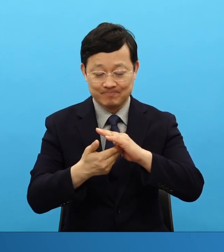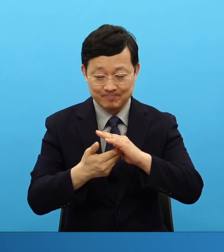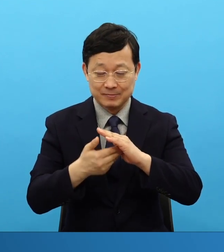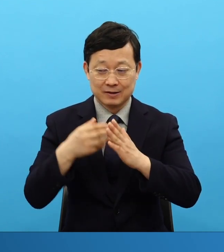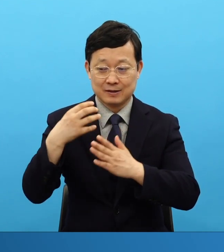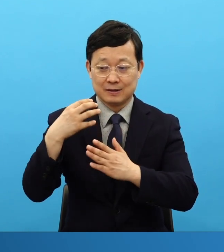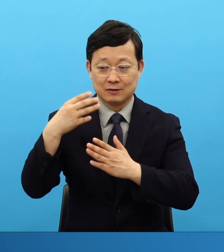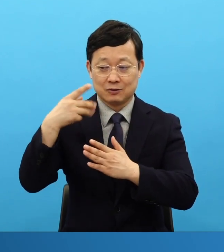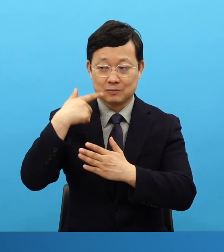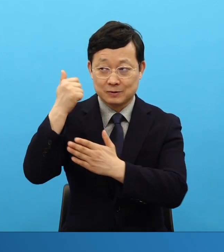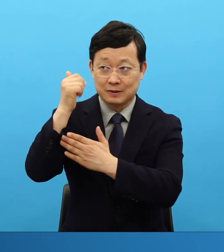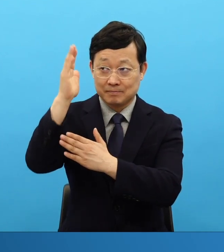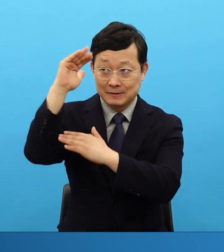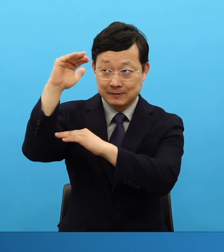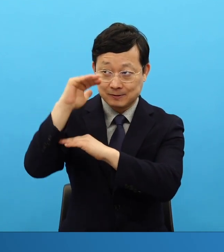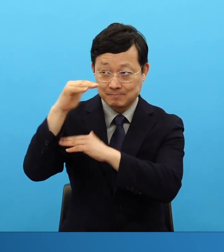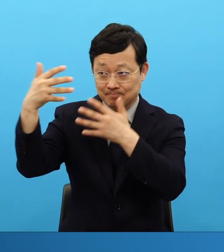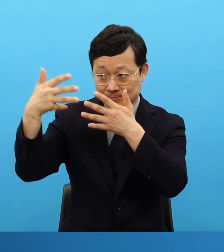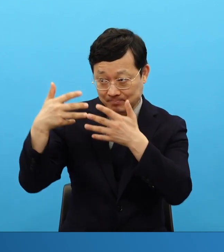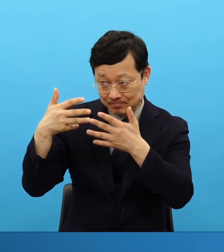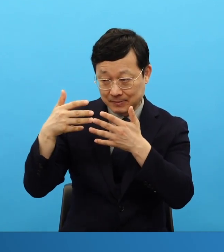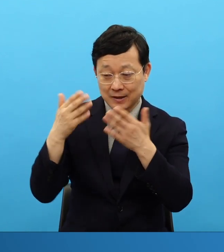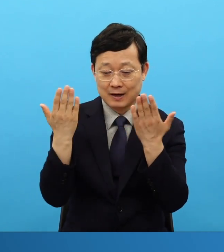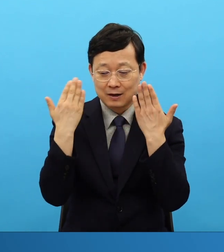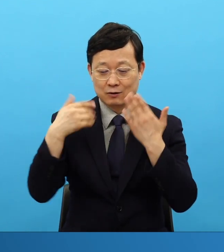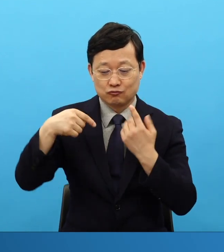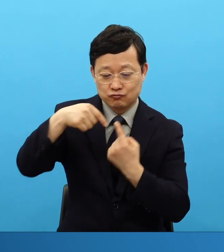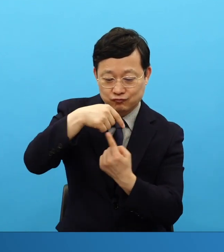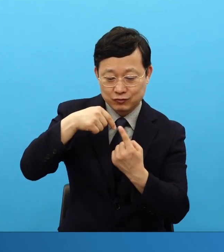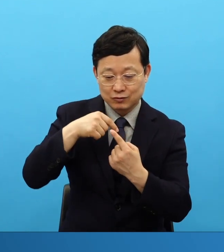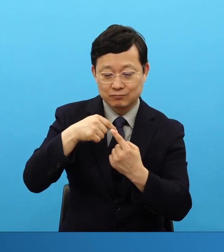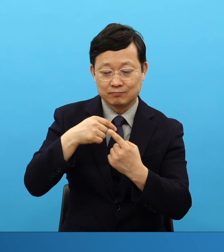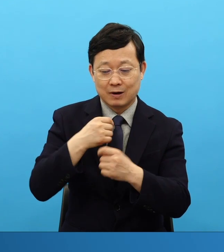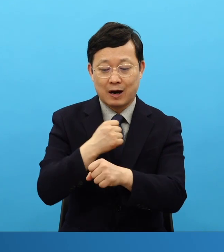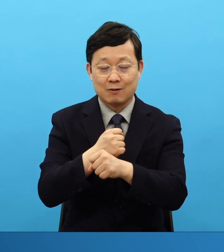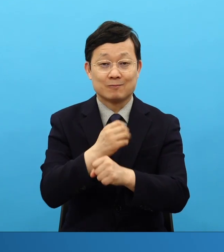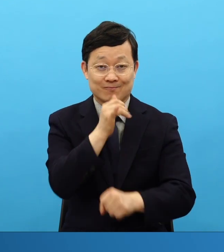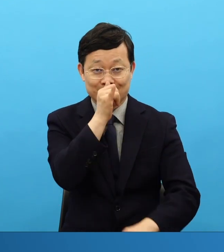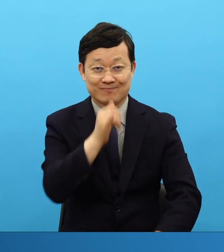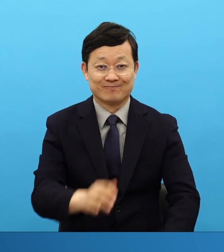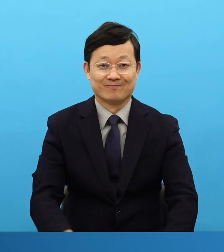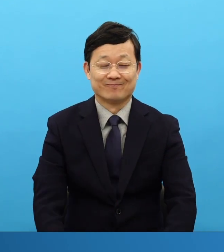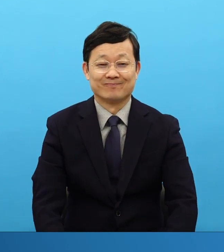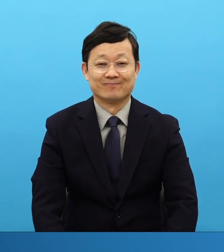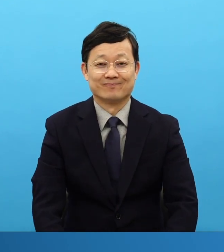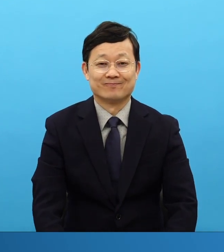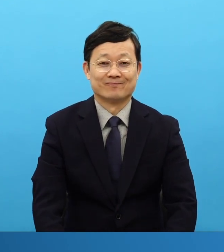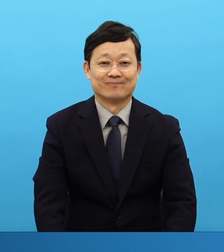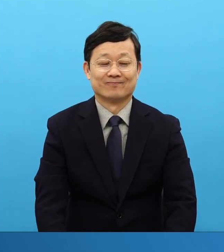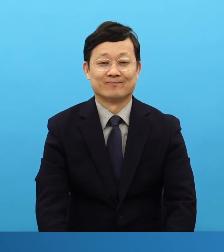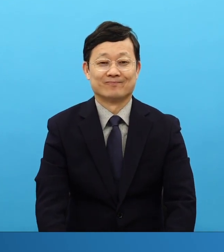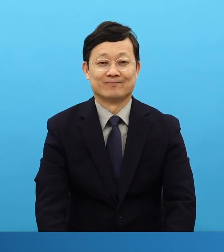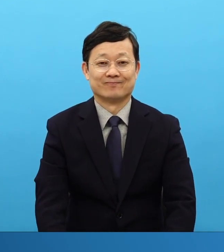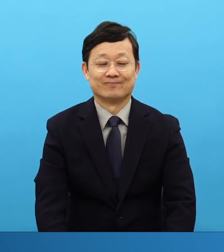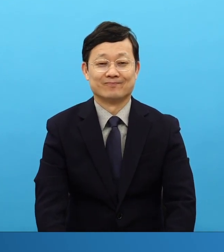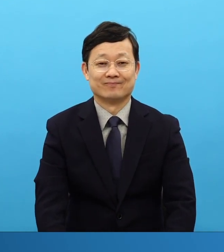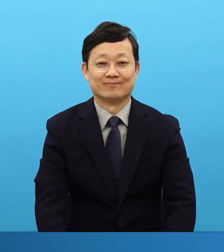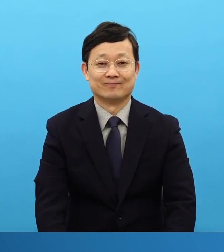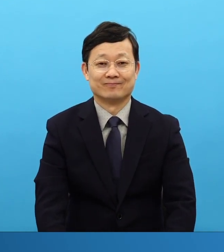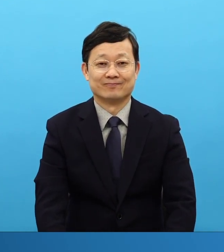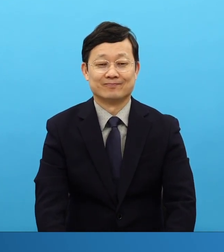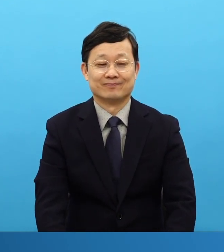순종하고 있습니다. RTS では 기도와 RTS 목소 운동과 산식의 계약을 握り 본부